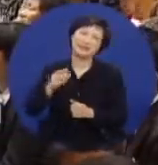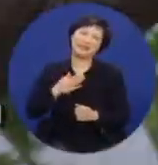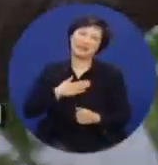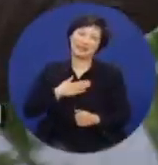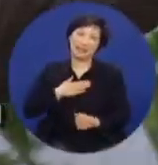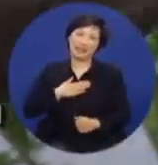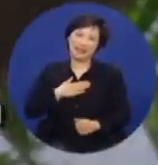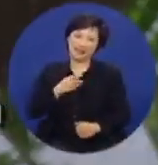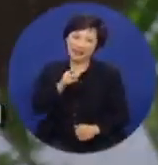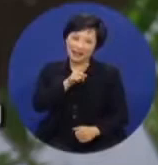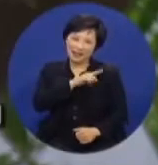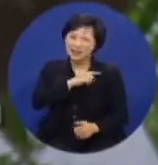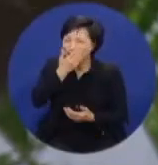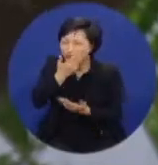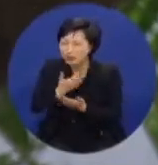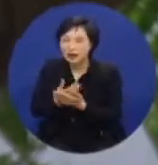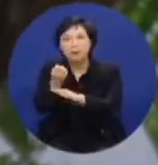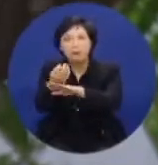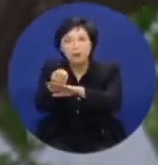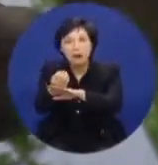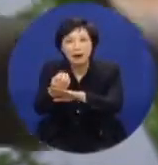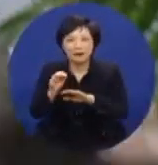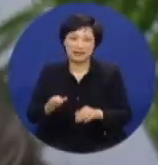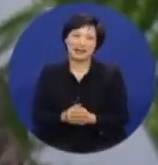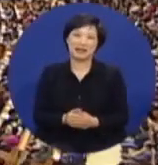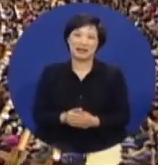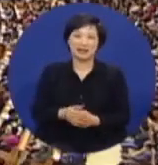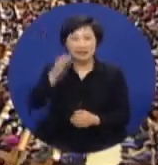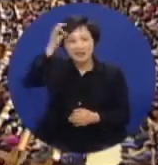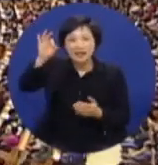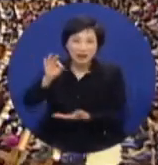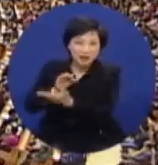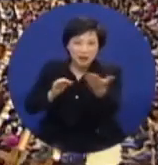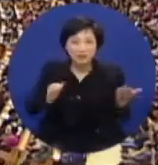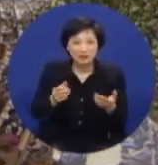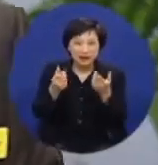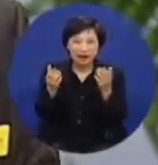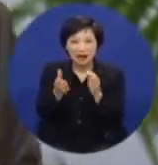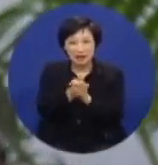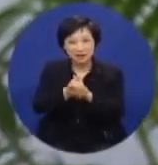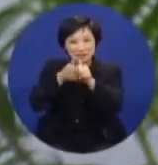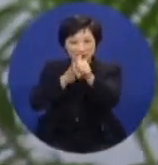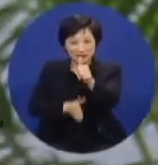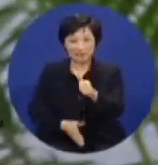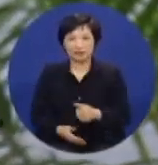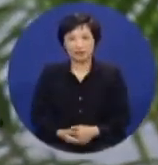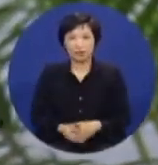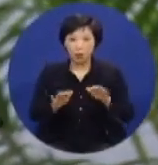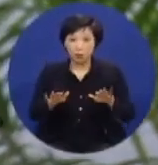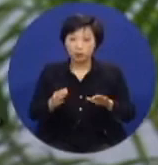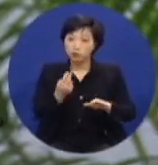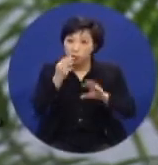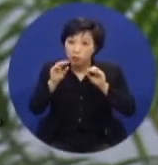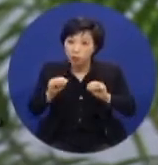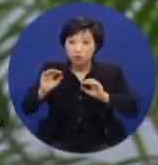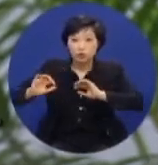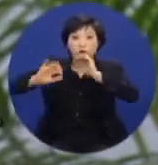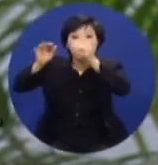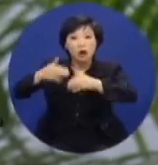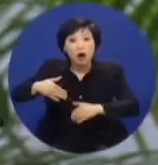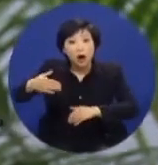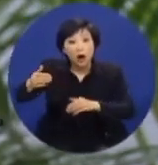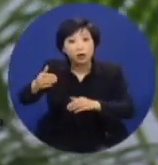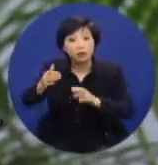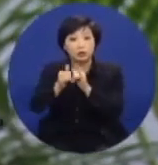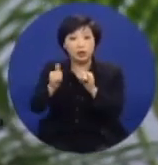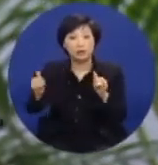가장 귀한 보배 라고 임 경 하시면 가면 합시다 아 오늘 두고도 투입할 수 있는 사람